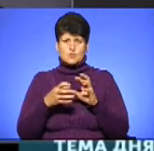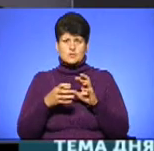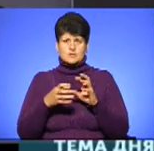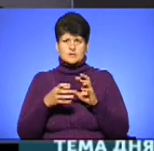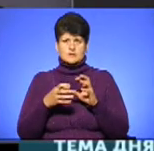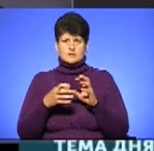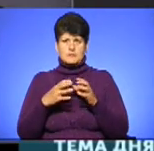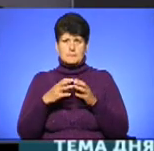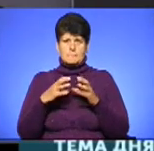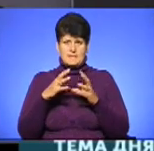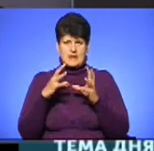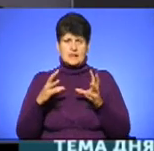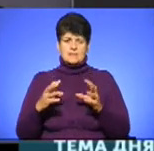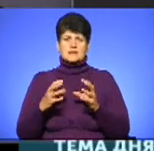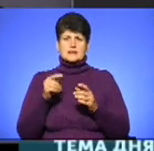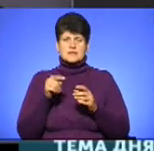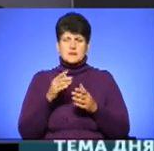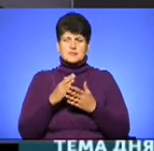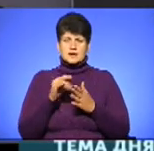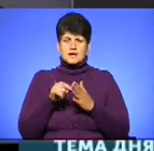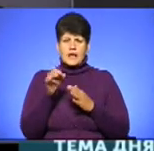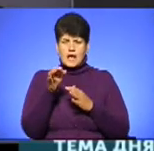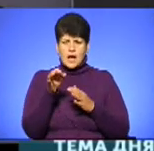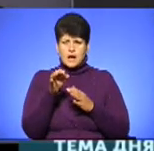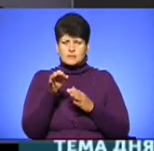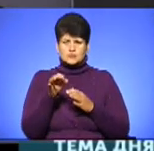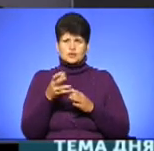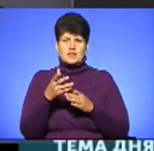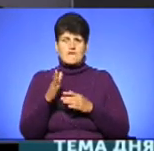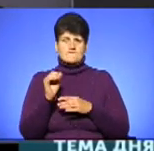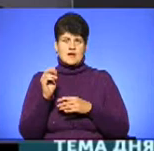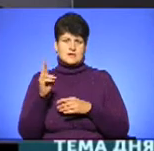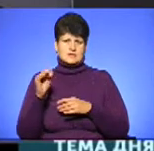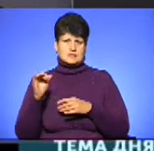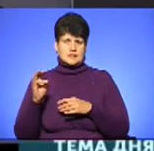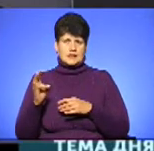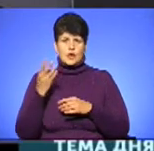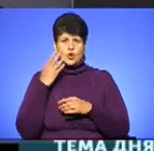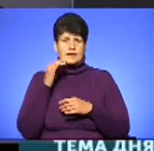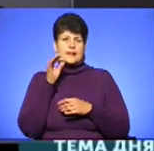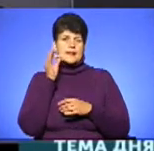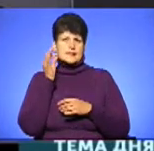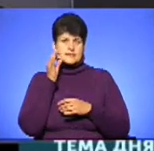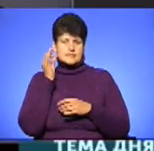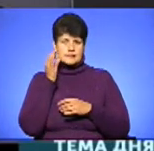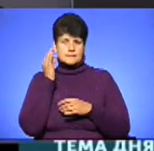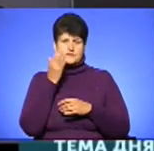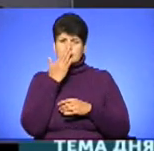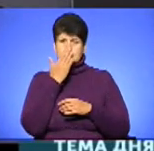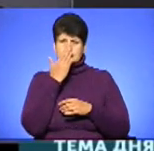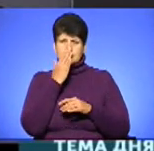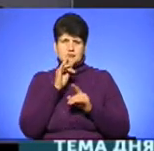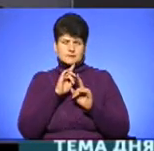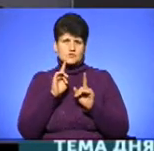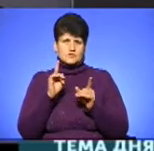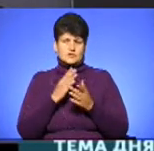формі паралелепіпеда, і всередині в ній знаходиться капсула от, з вакциною. Коли лисиця, а запах специфічний такий